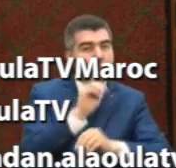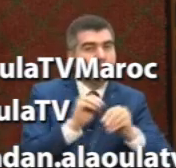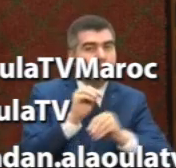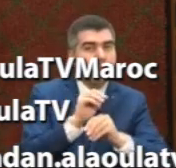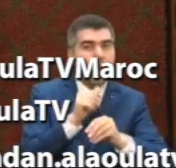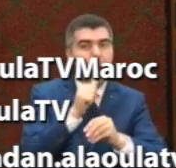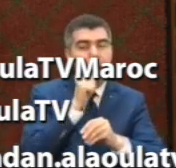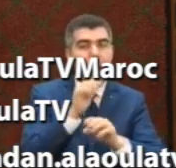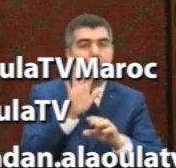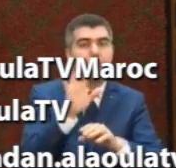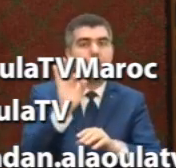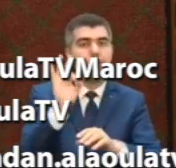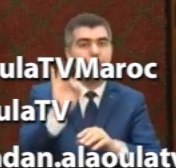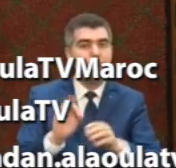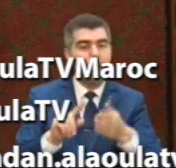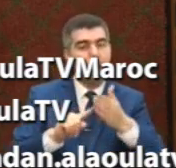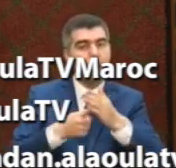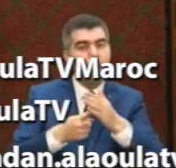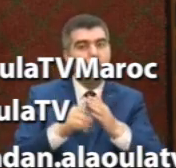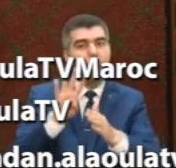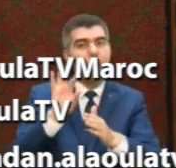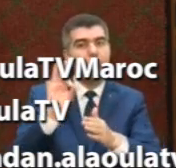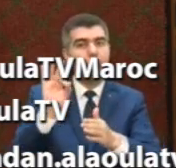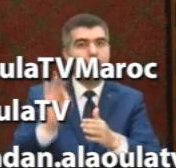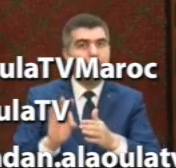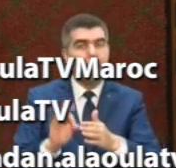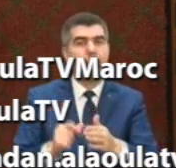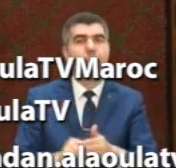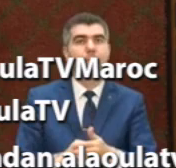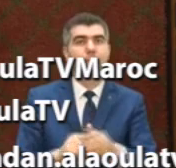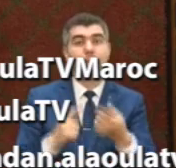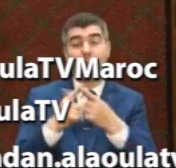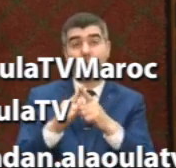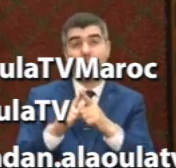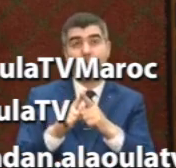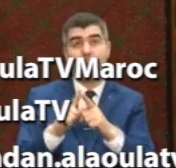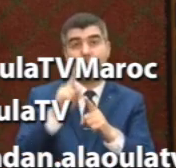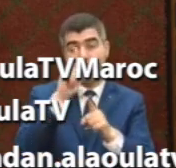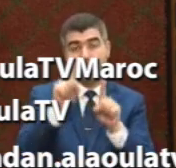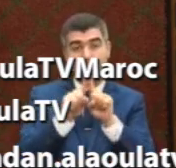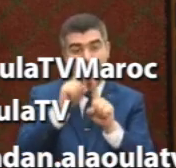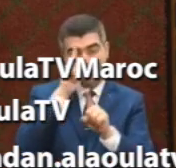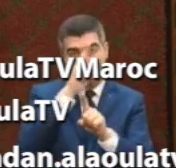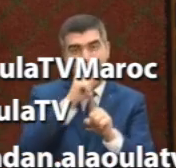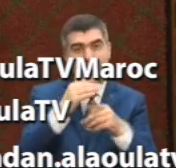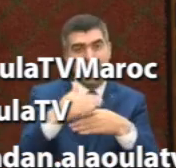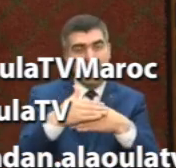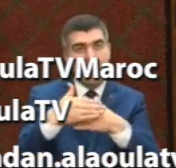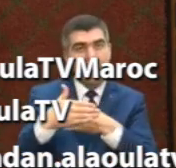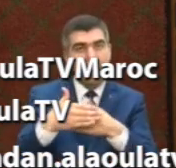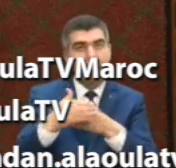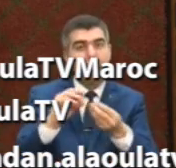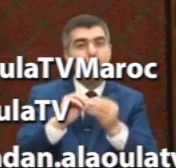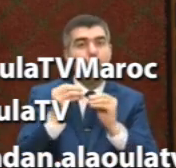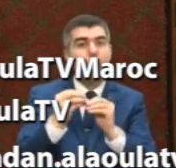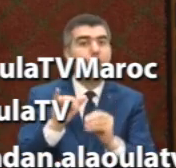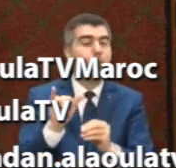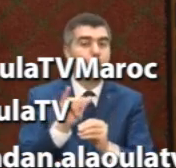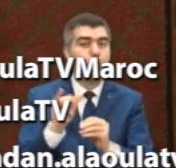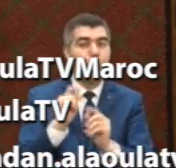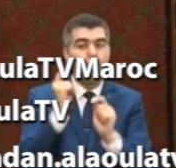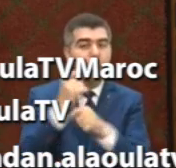للشرب 50%، الكهرباء 40%، حمريه جوج حتى هي غادا كتقدم. وعندنا الاشكال الكبير في قرسيف